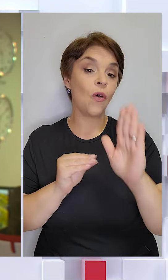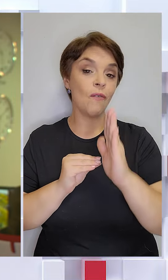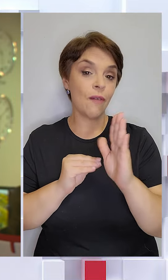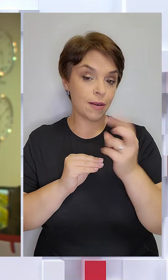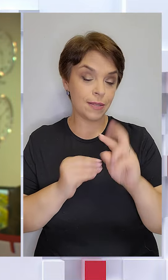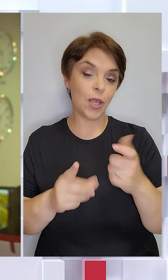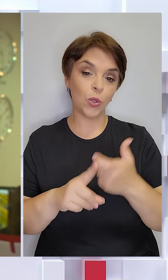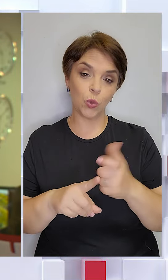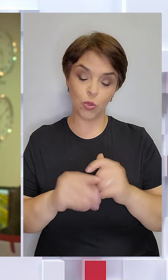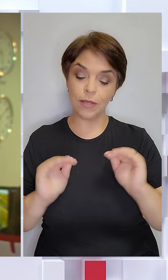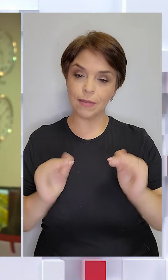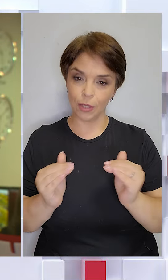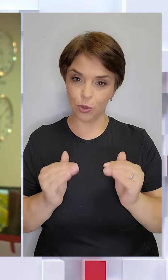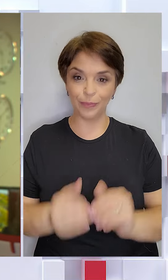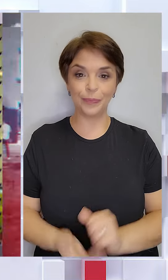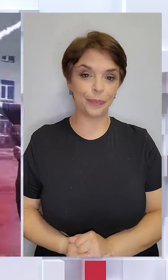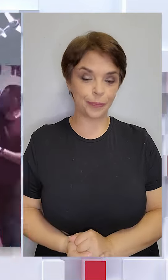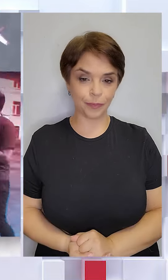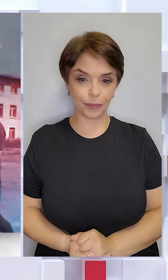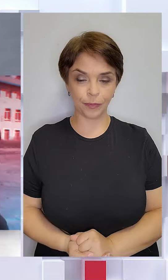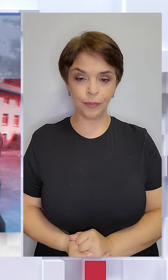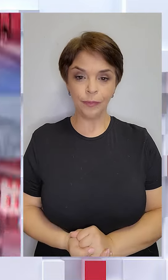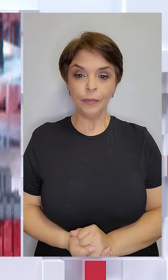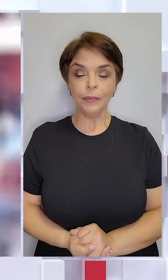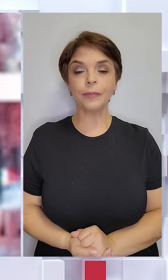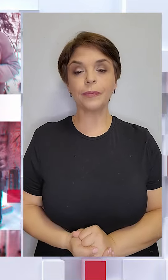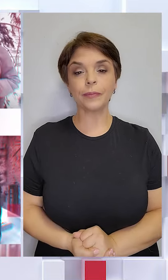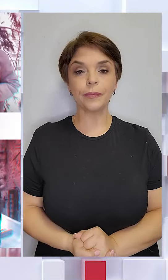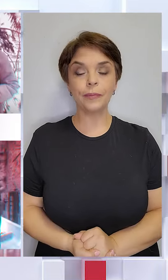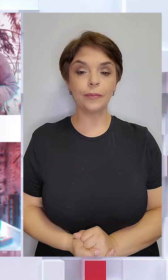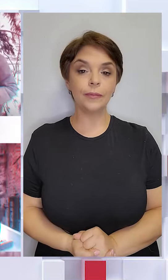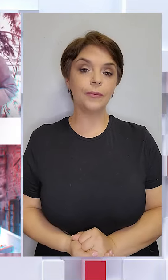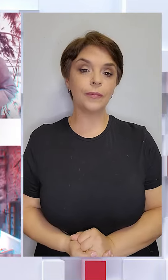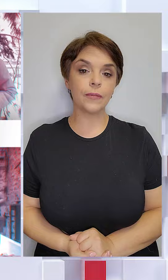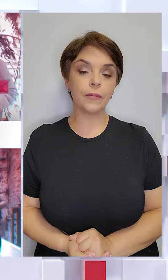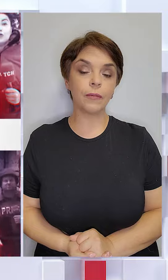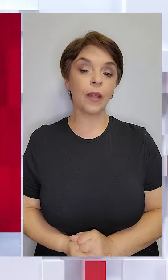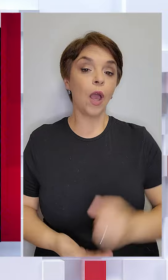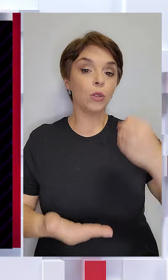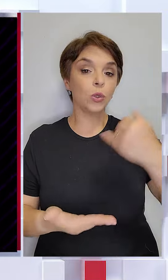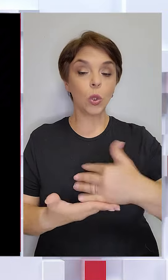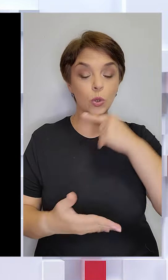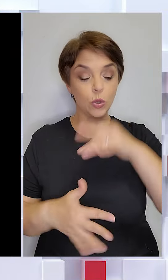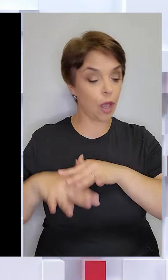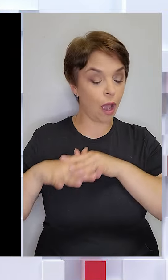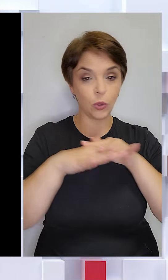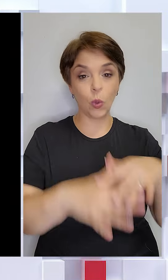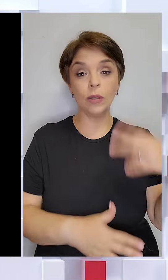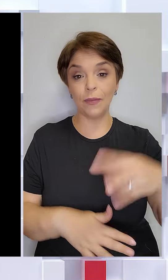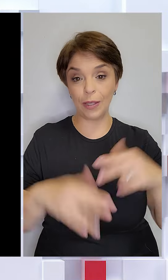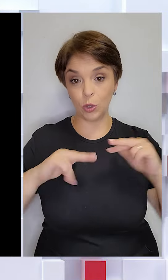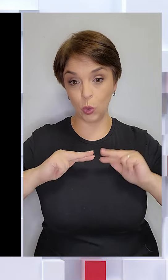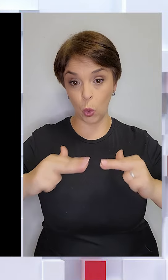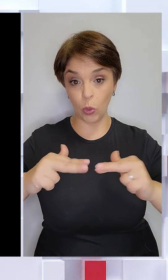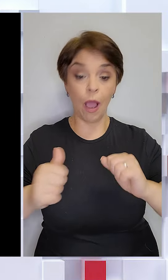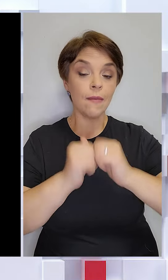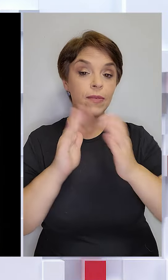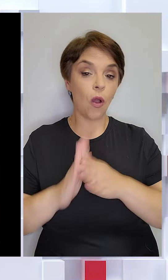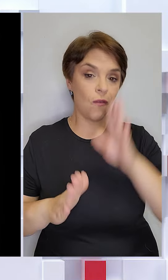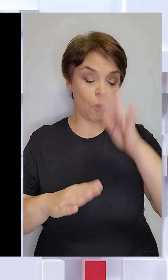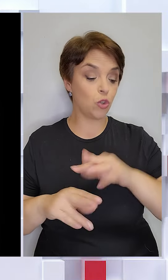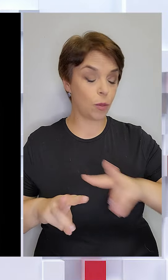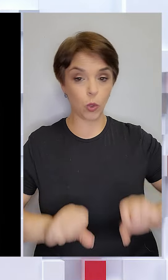вересня. Дуже стисло. Столицю Росії атакували 20 дронів, а загалом